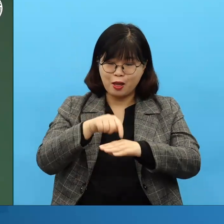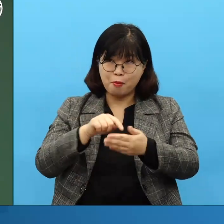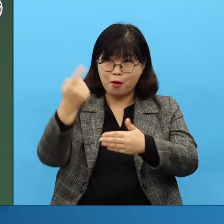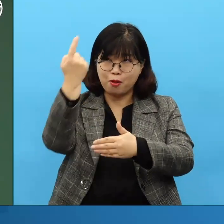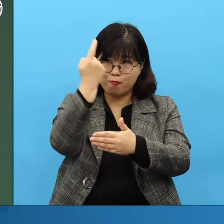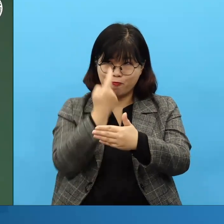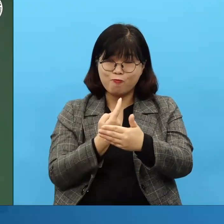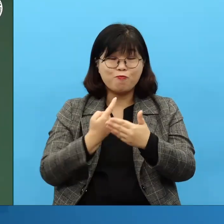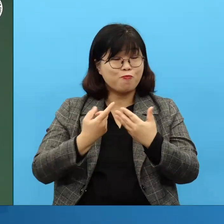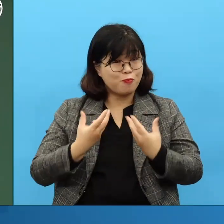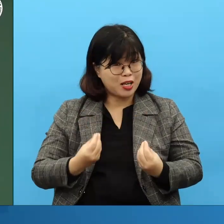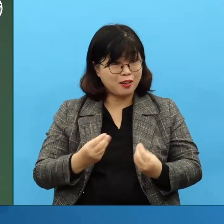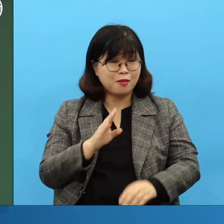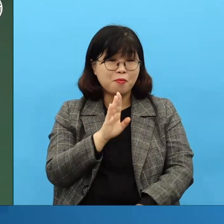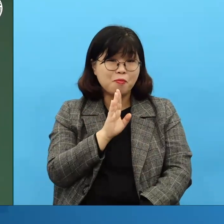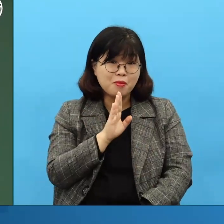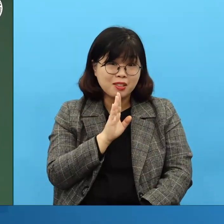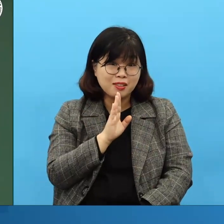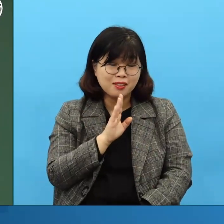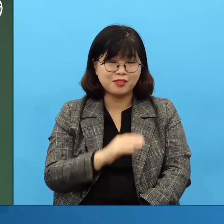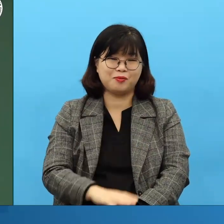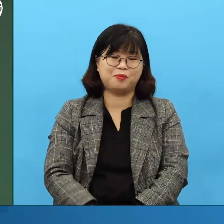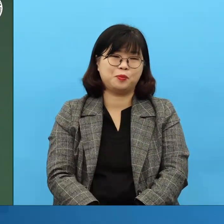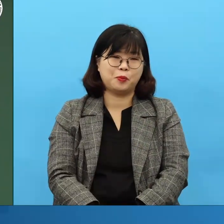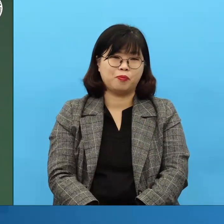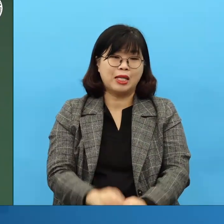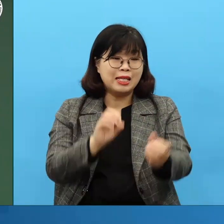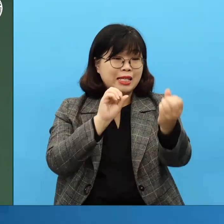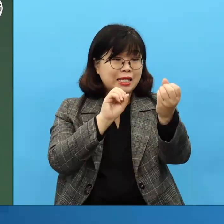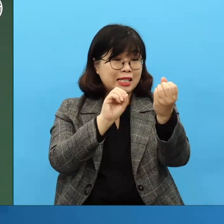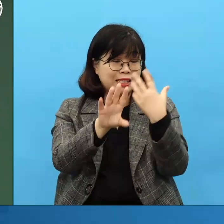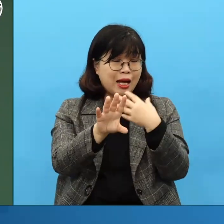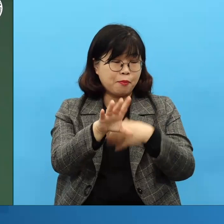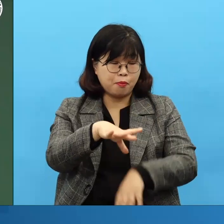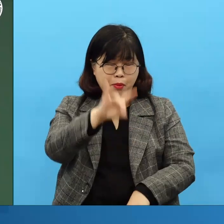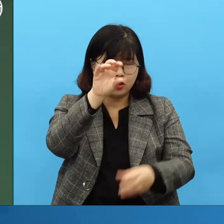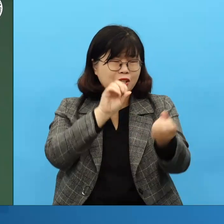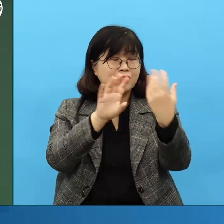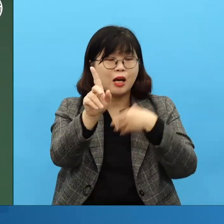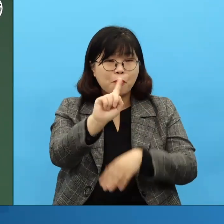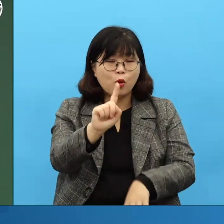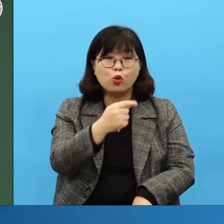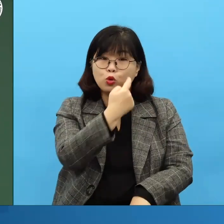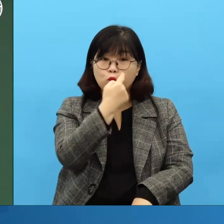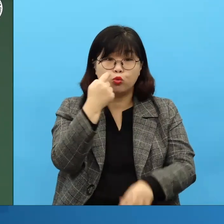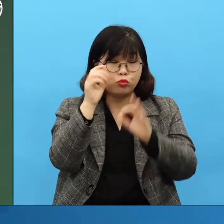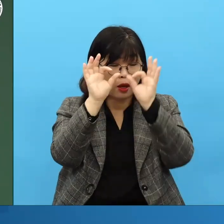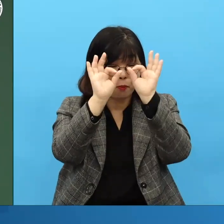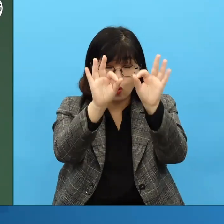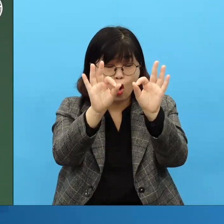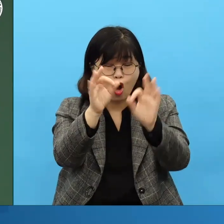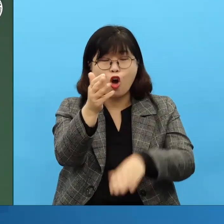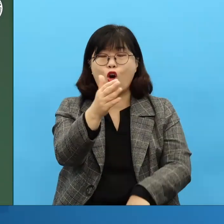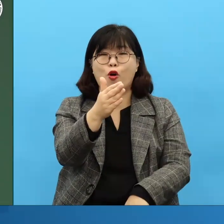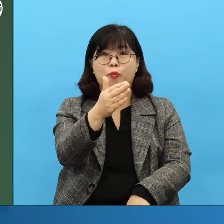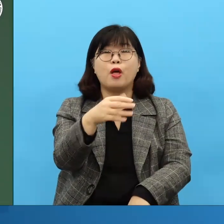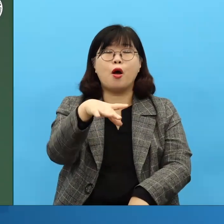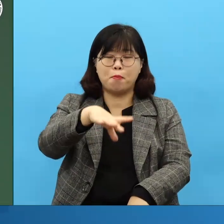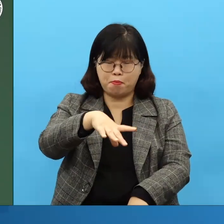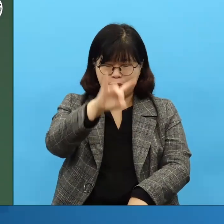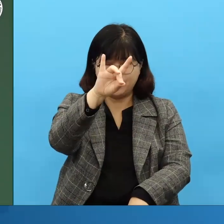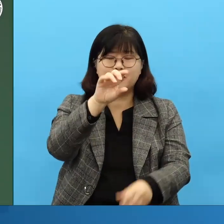응답은 눈에 안 보이는 게 먼저 오는 겁니다. At all times, we see that answers, invisible answers, come first. 만약에요, 여러분의